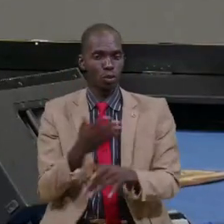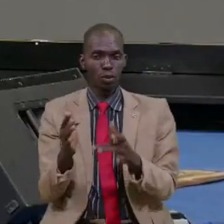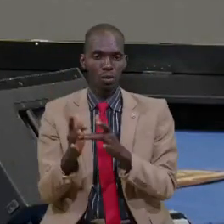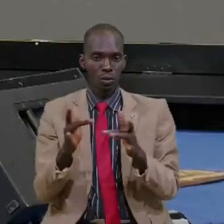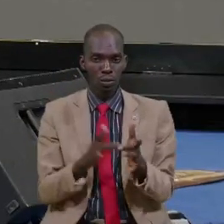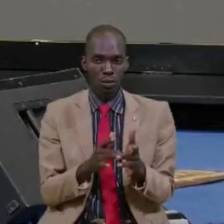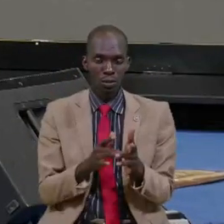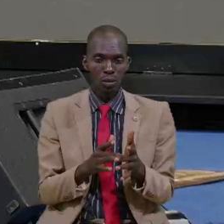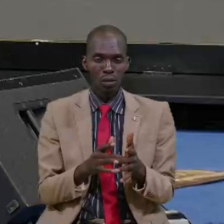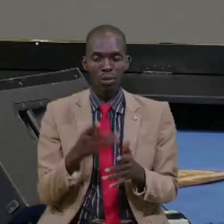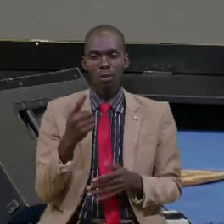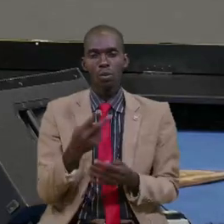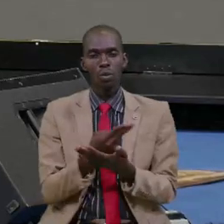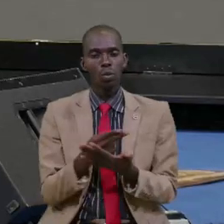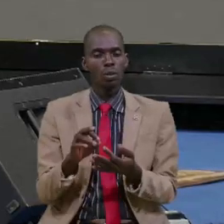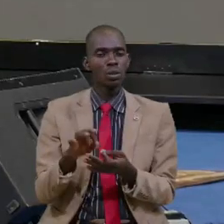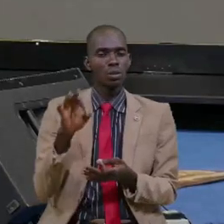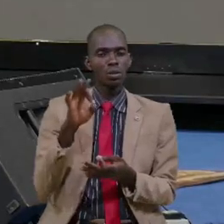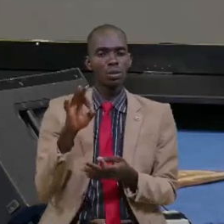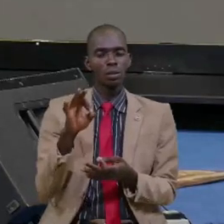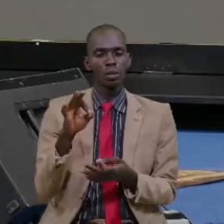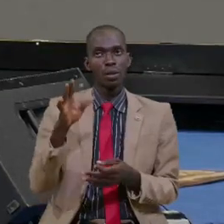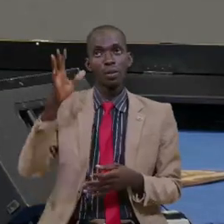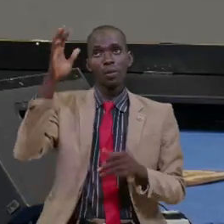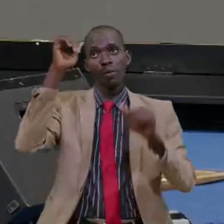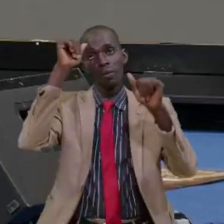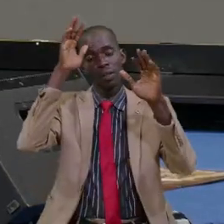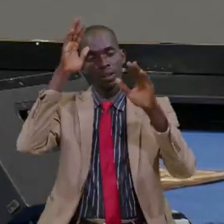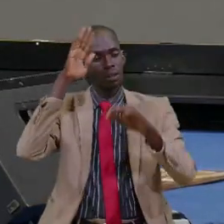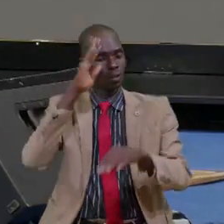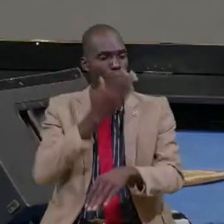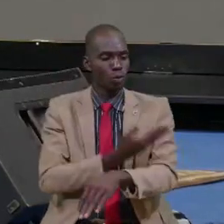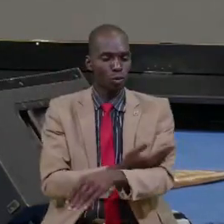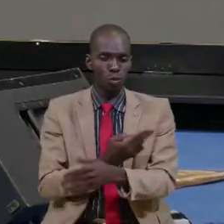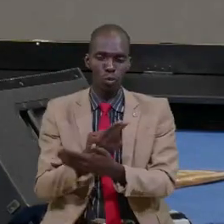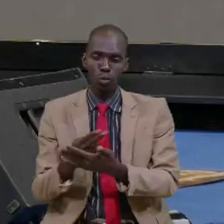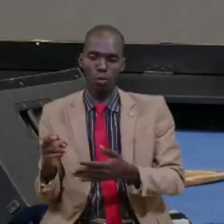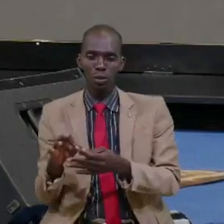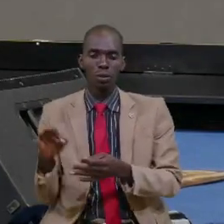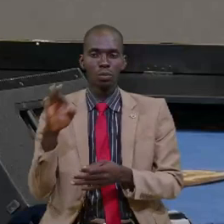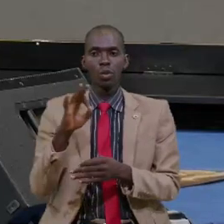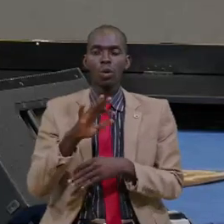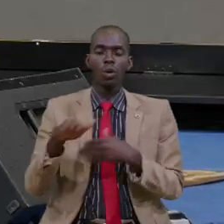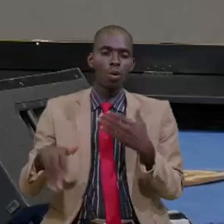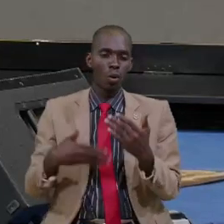le Fils Jésus, le Saint-Esprit, Père, Fils et Saint-Esprit